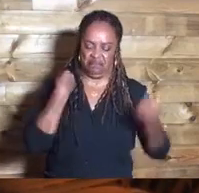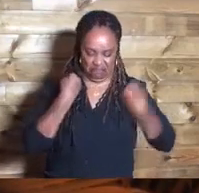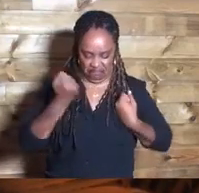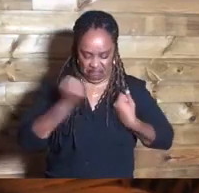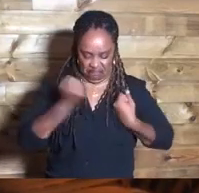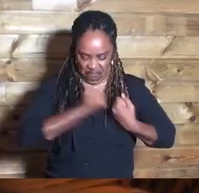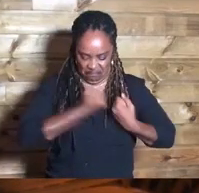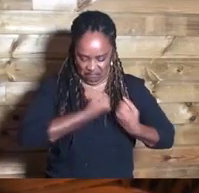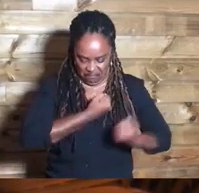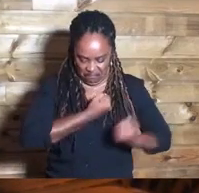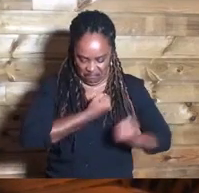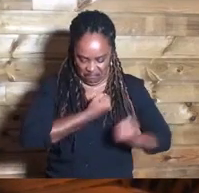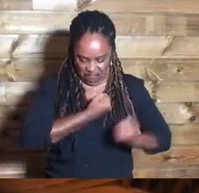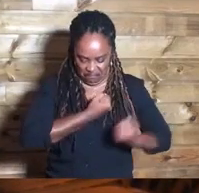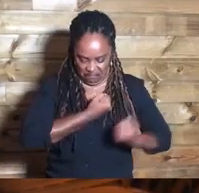dire éternellement.